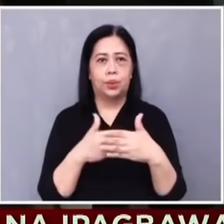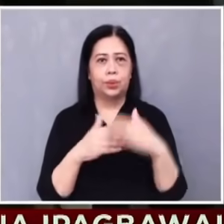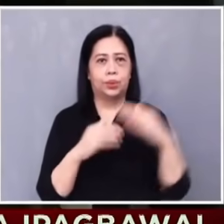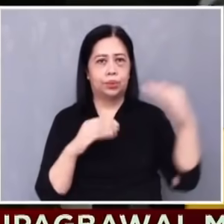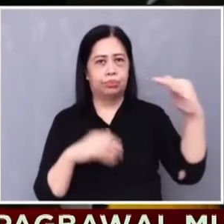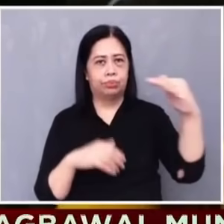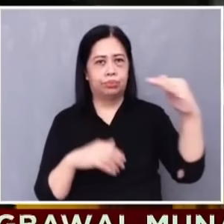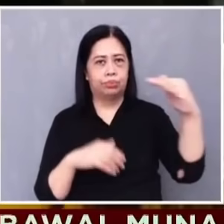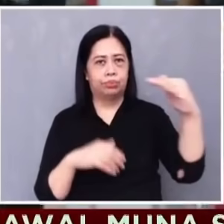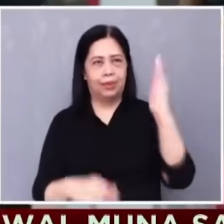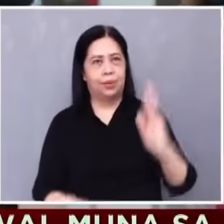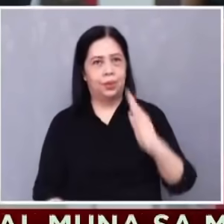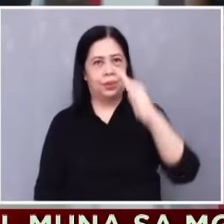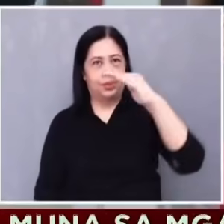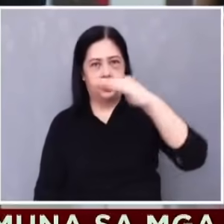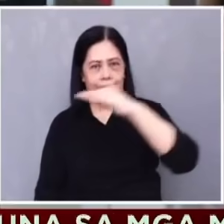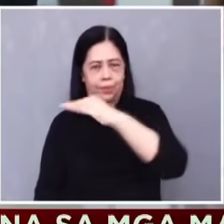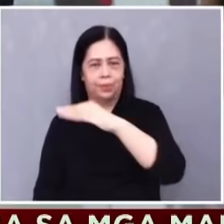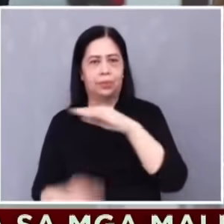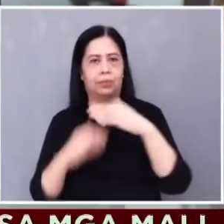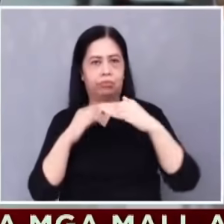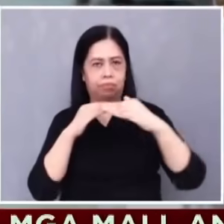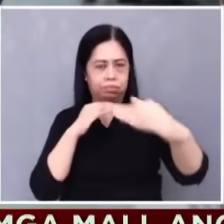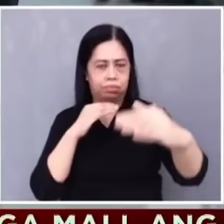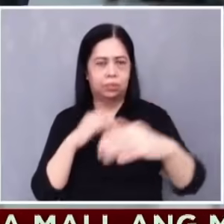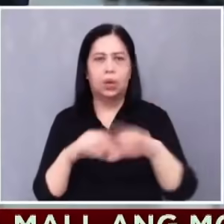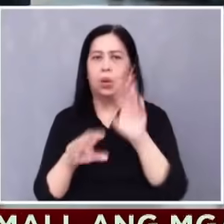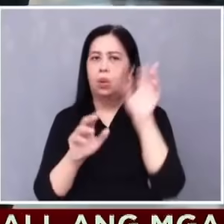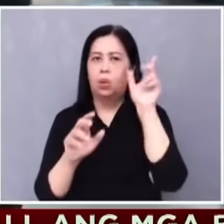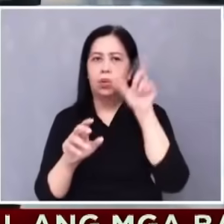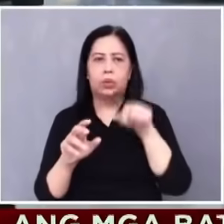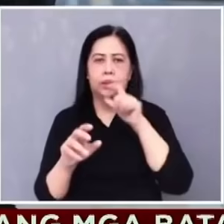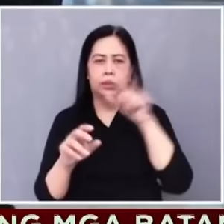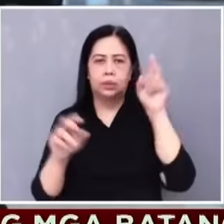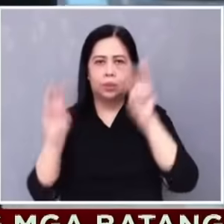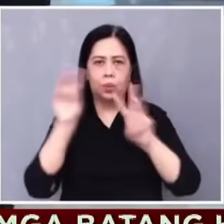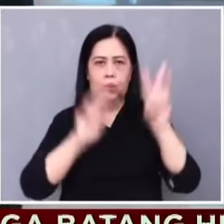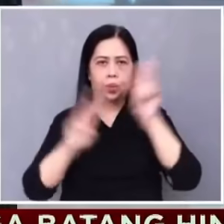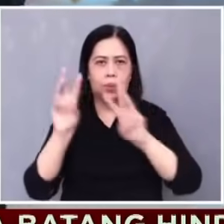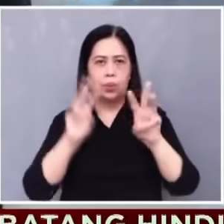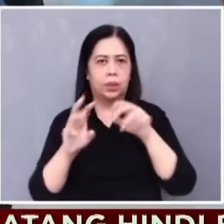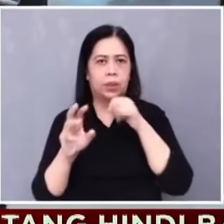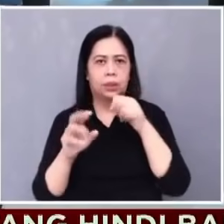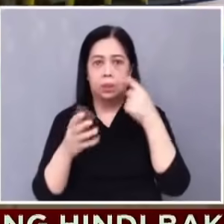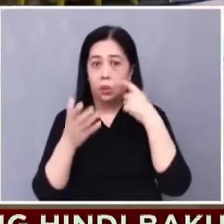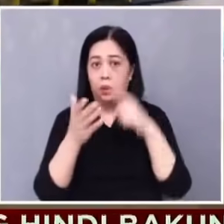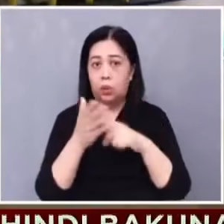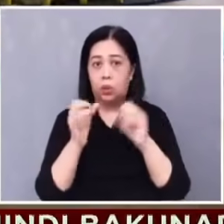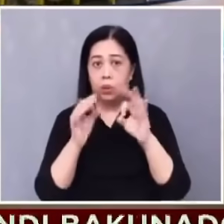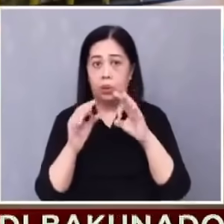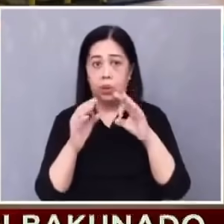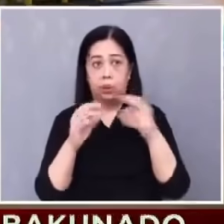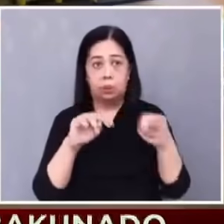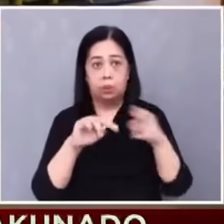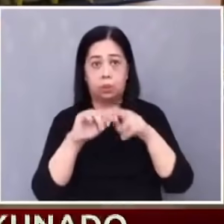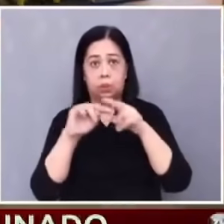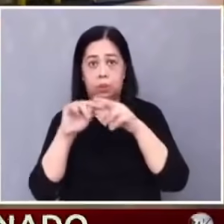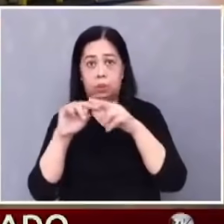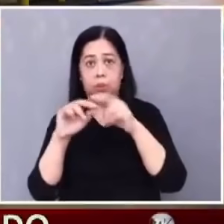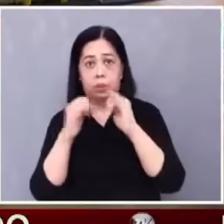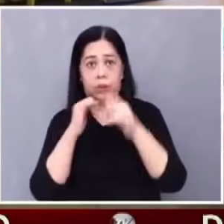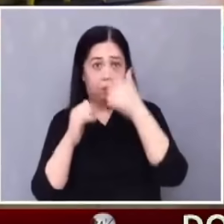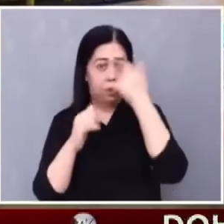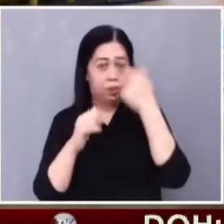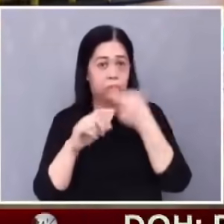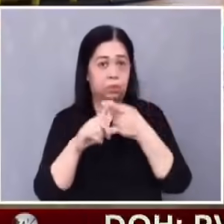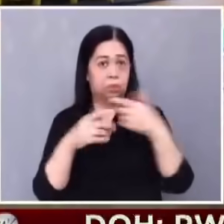Department of Health sinabing hindi pa naman ito dapat ikabahala. Hindi pa rin kasi malalaman kung ang pagtaas ng kaso ay dahil sa pagluluwag